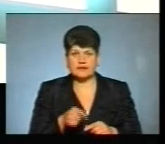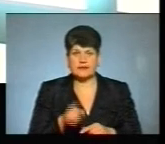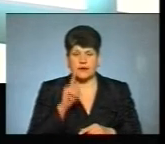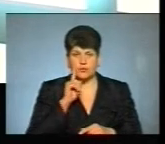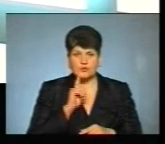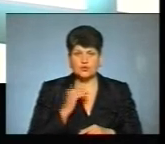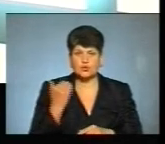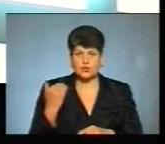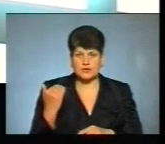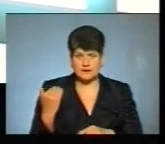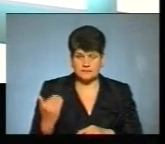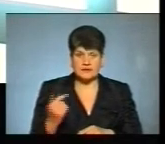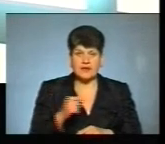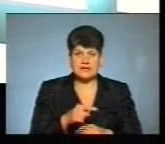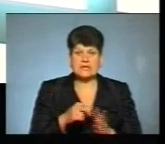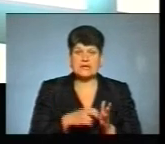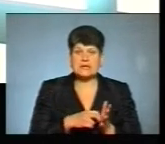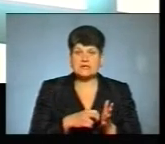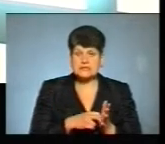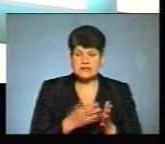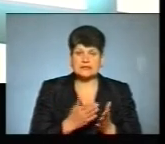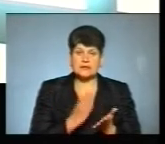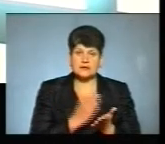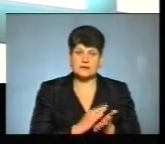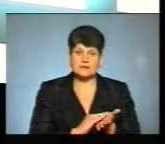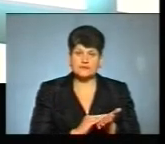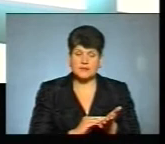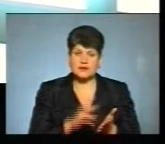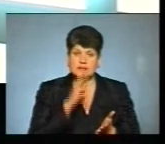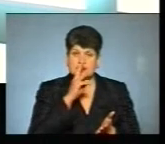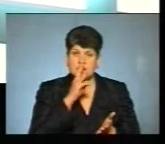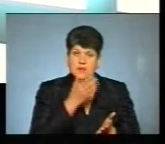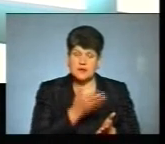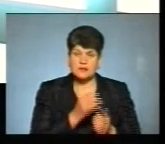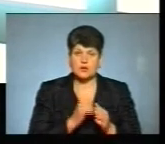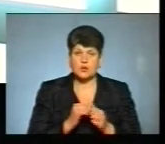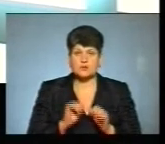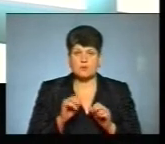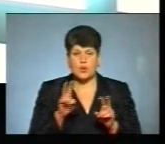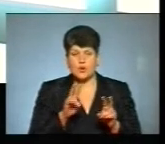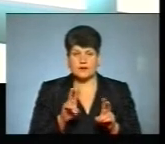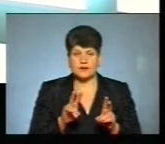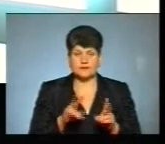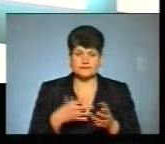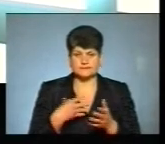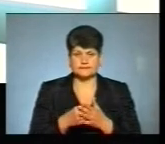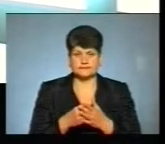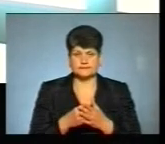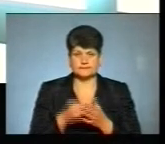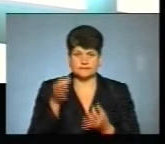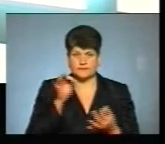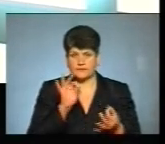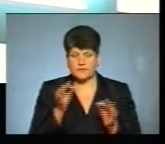комфортно їм. Але ті листи, де стоїть питання заробітної плати, кожен може розглядати їх по-своєму.